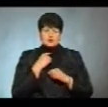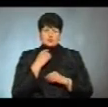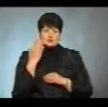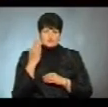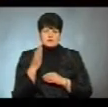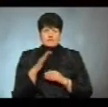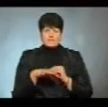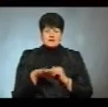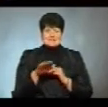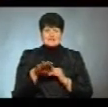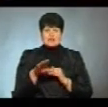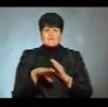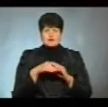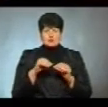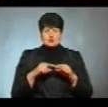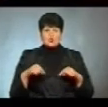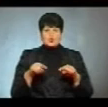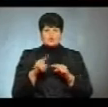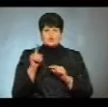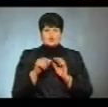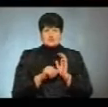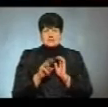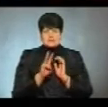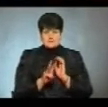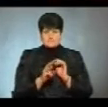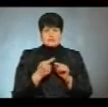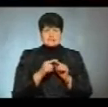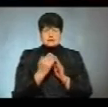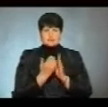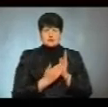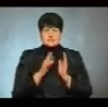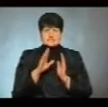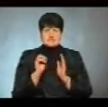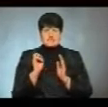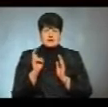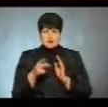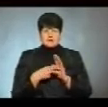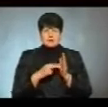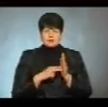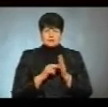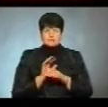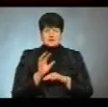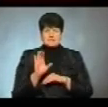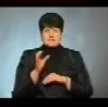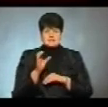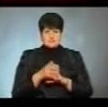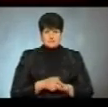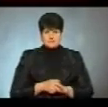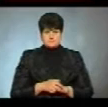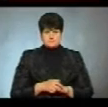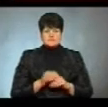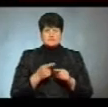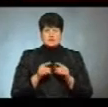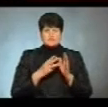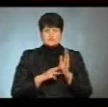межах територіального виборчого округу номер 163. Цей протокол до ЦВК планують відправити у середу. Це 85